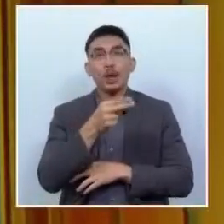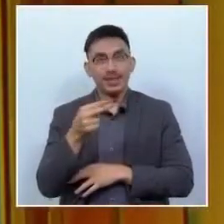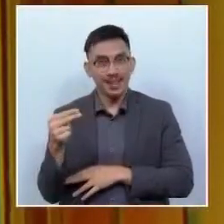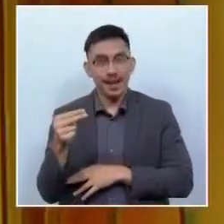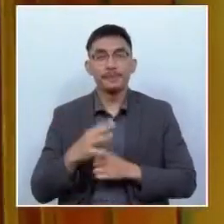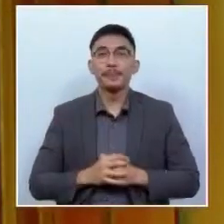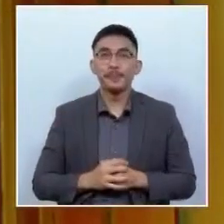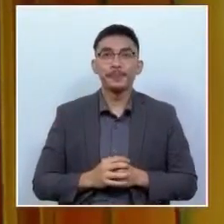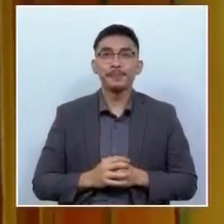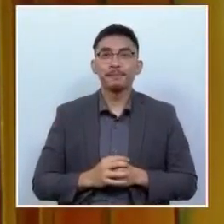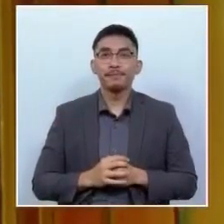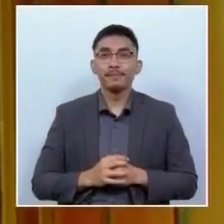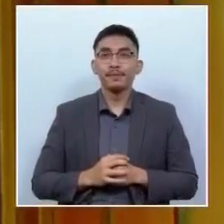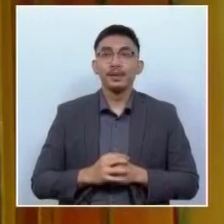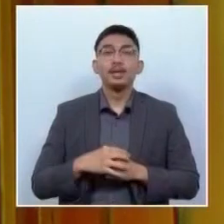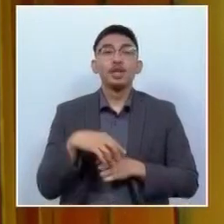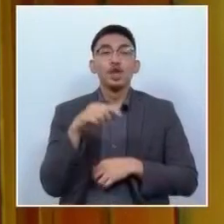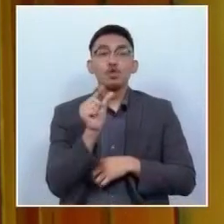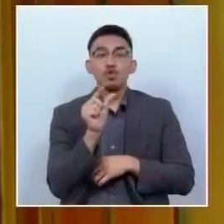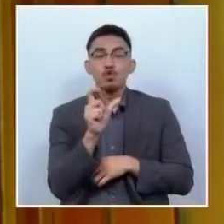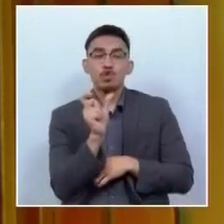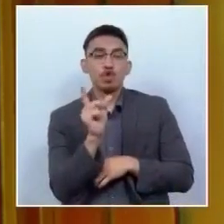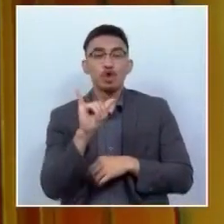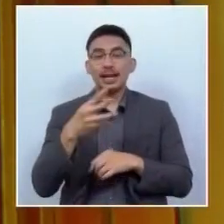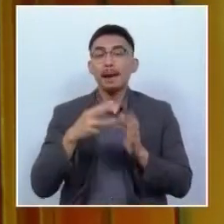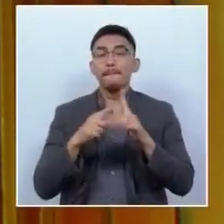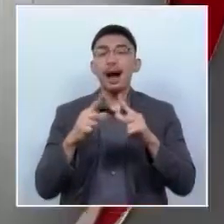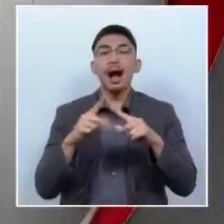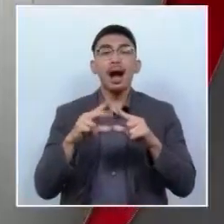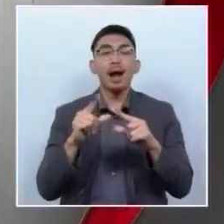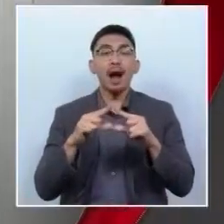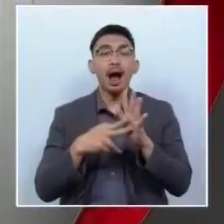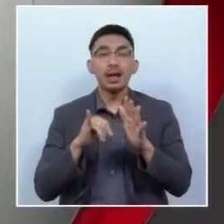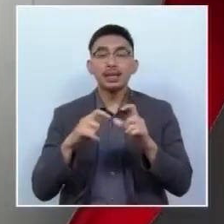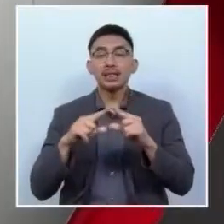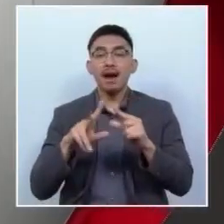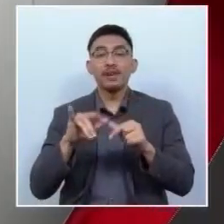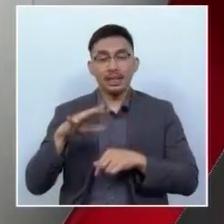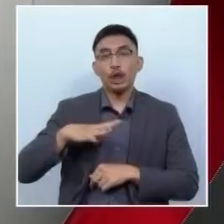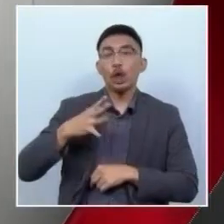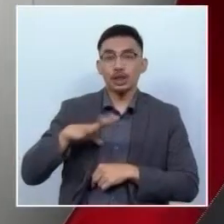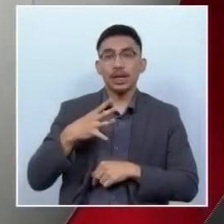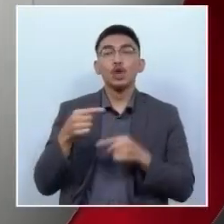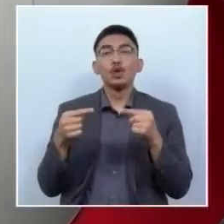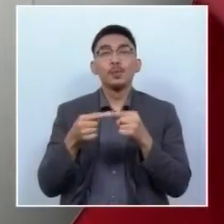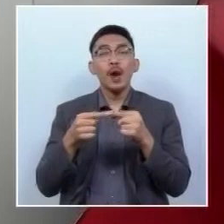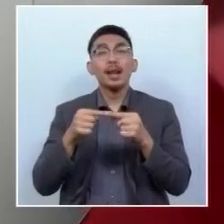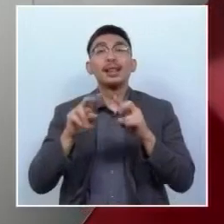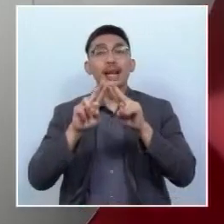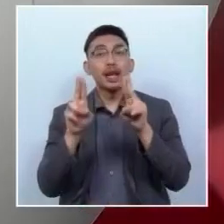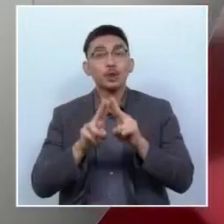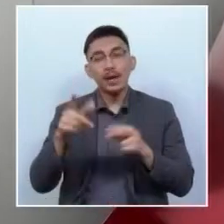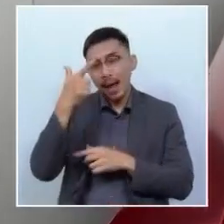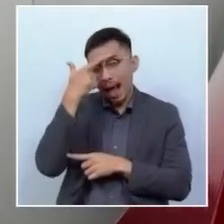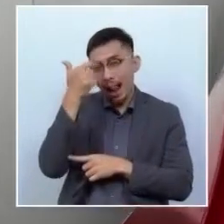Guri Maharani Safitri PhD, dosen hubungan internasional, ahli kajian industri pertahanan